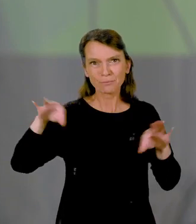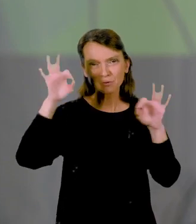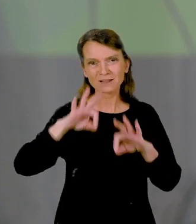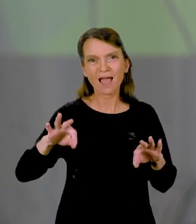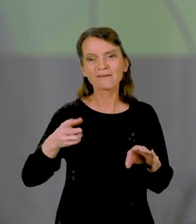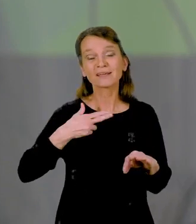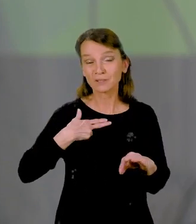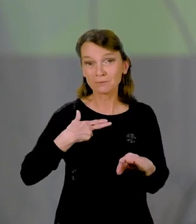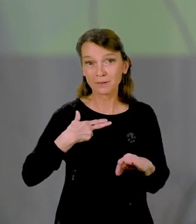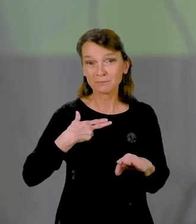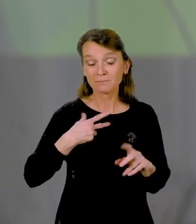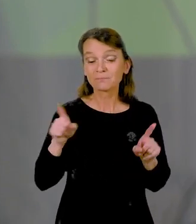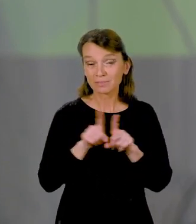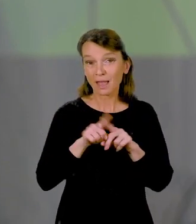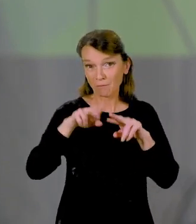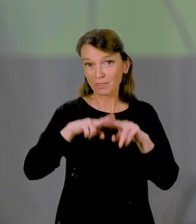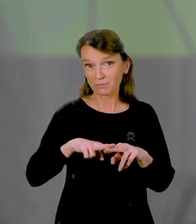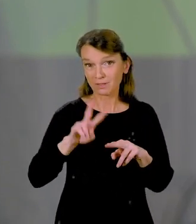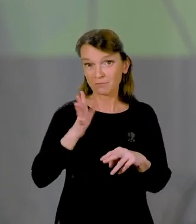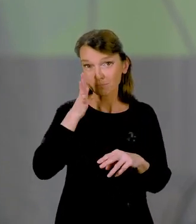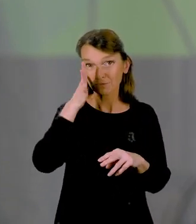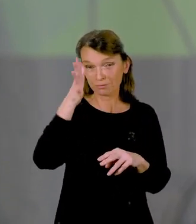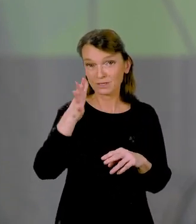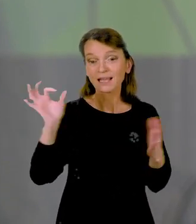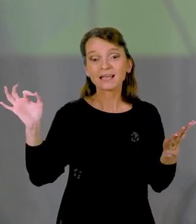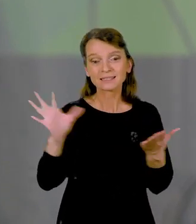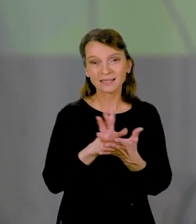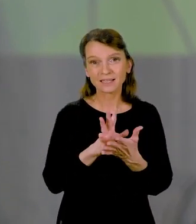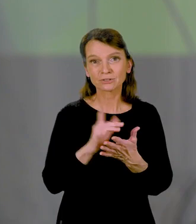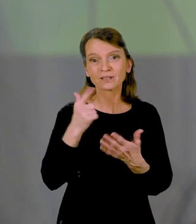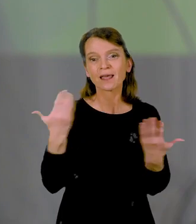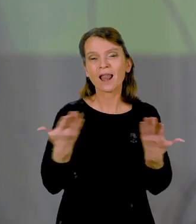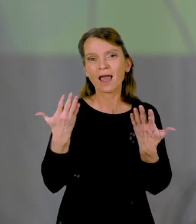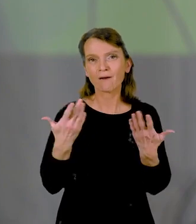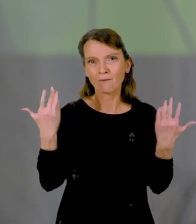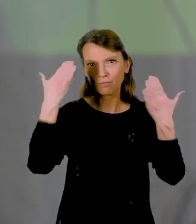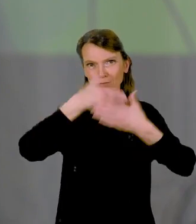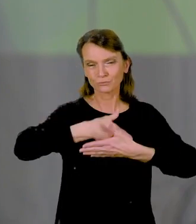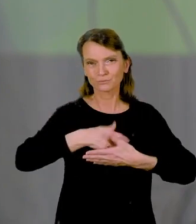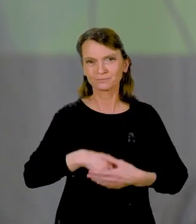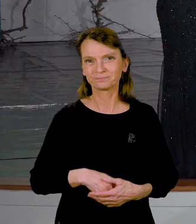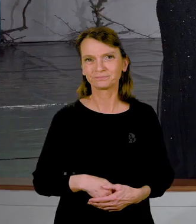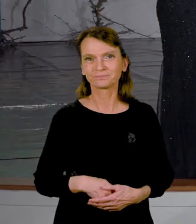imamo. Naj bo tako tudi v bodoče. Srečno in lahko noč.